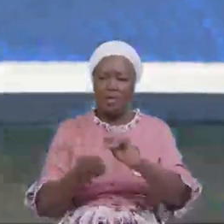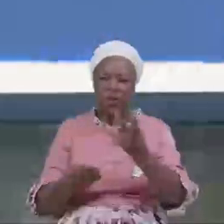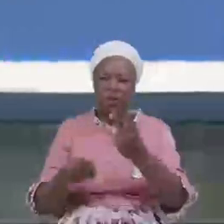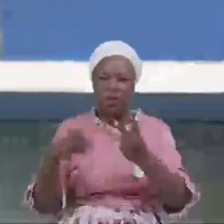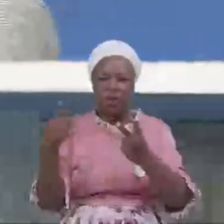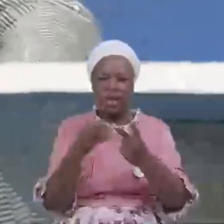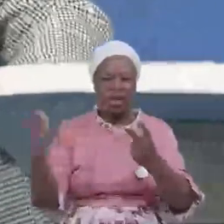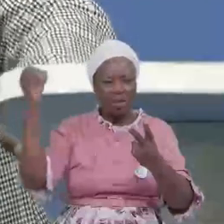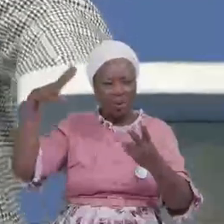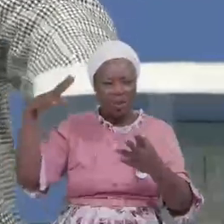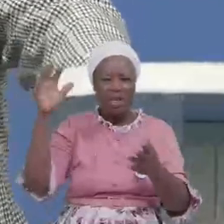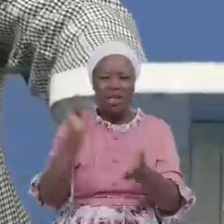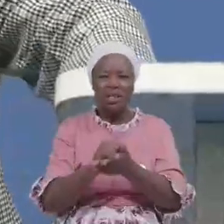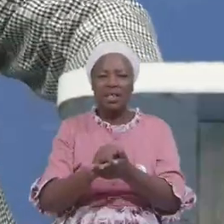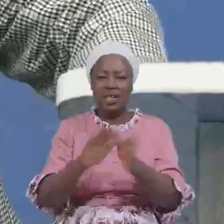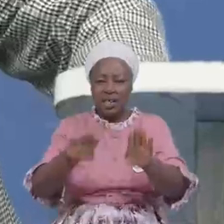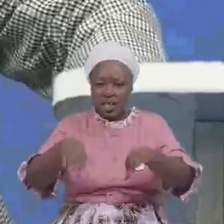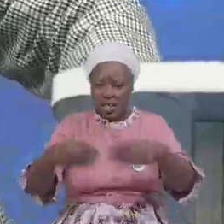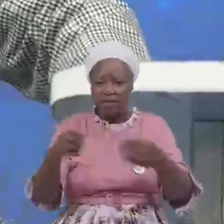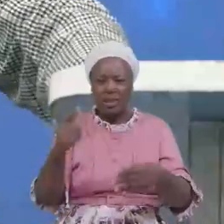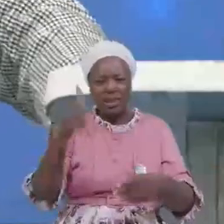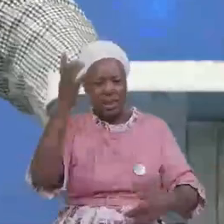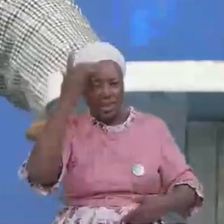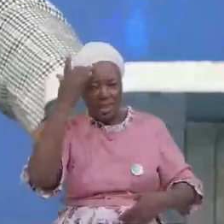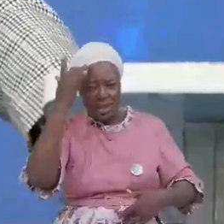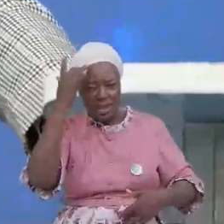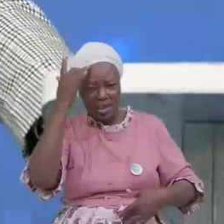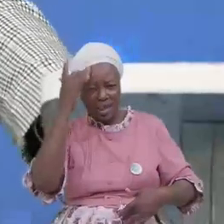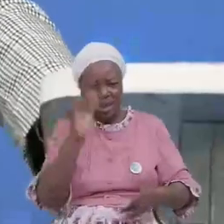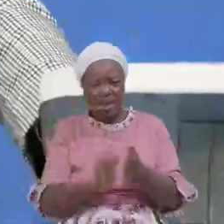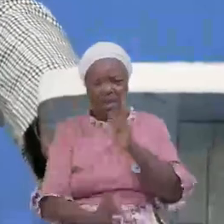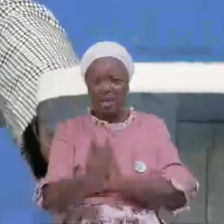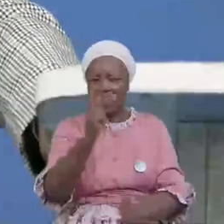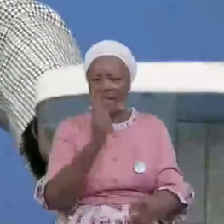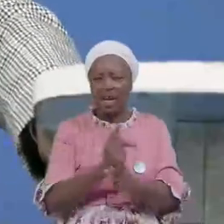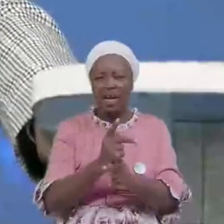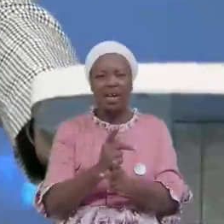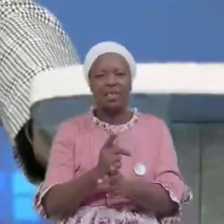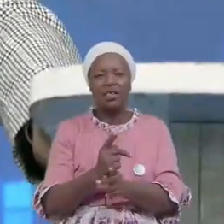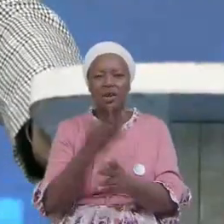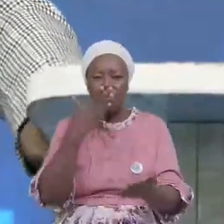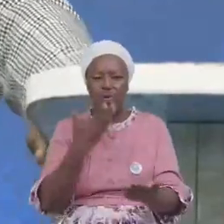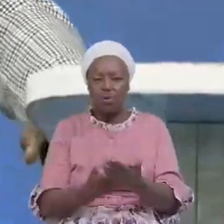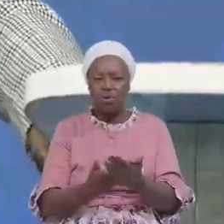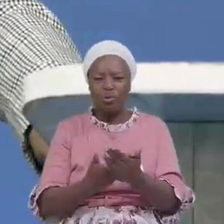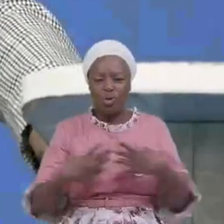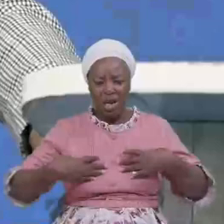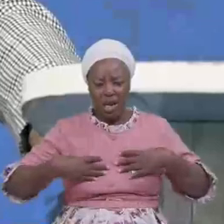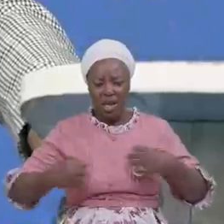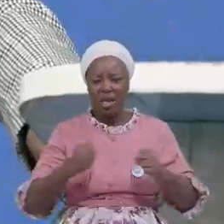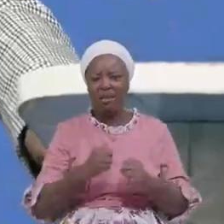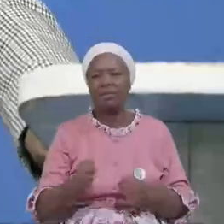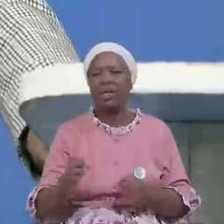la grâce qui donne aux malades une entière guérison. La guérison